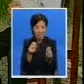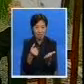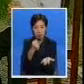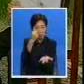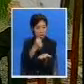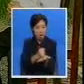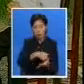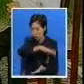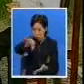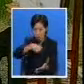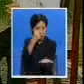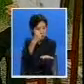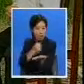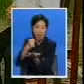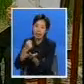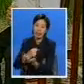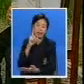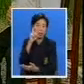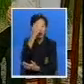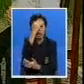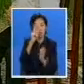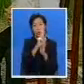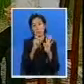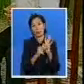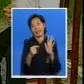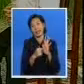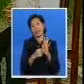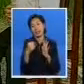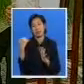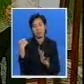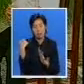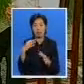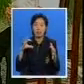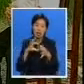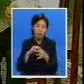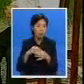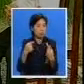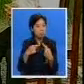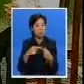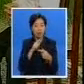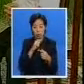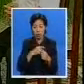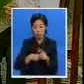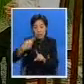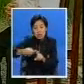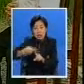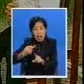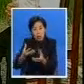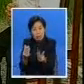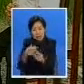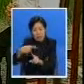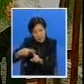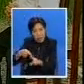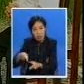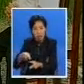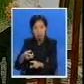เนื่องจากติดข้อกฎหมายหลายๆอย่างกฎหมายเช่านากฎหมายพวกนี้เจ้าของที่ดินไม่ยอมให้โฉนดมาจด ครับ ก็เลย